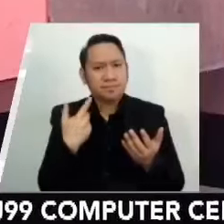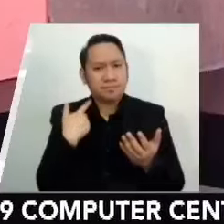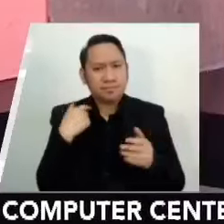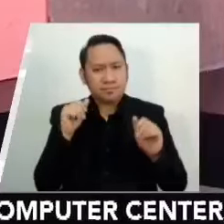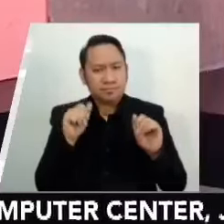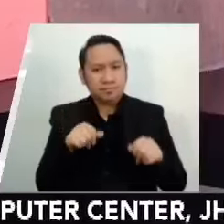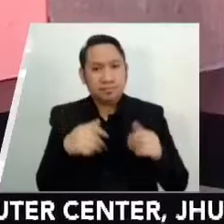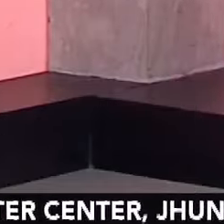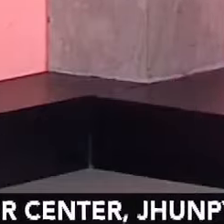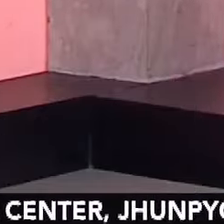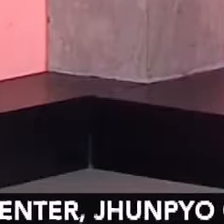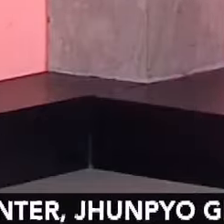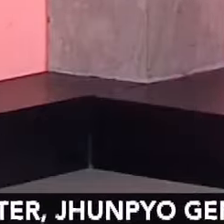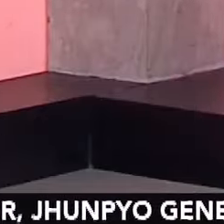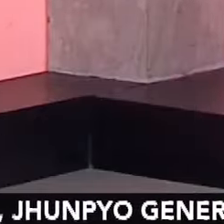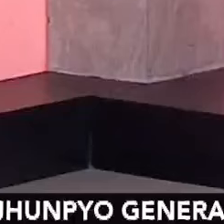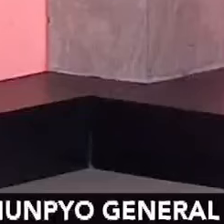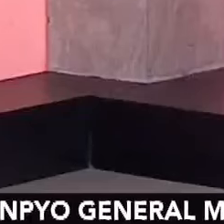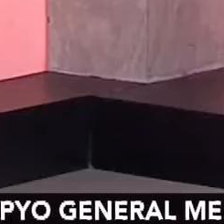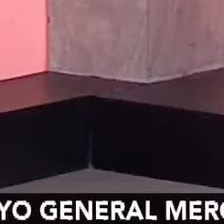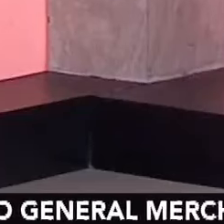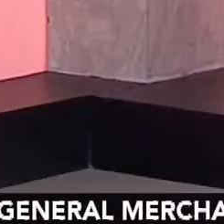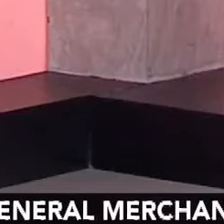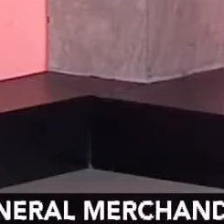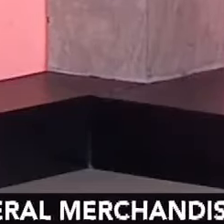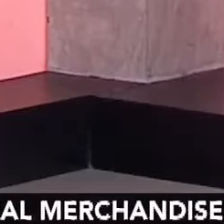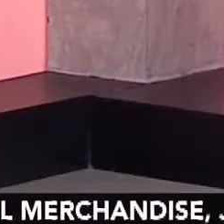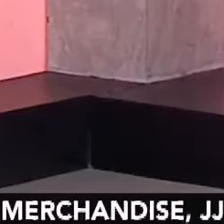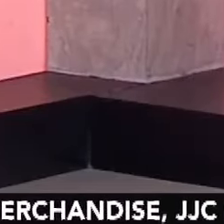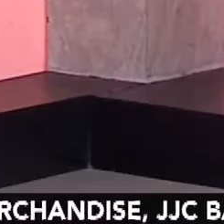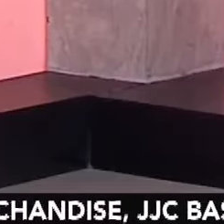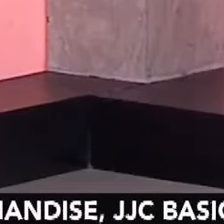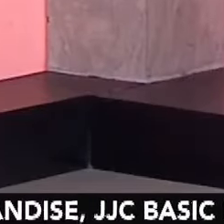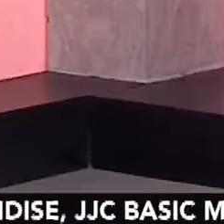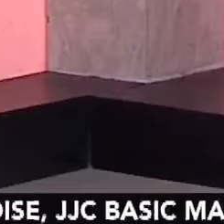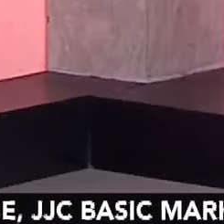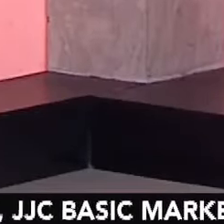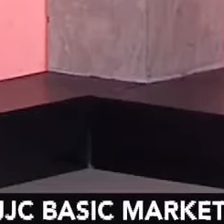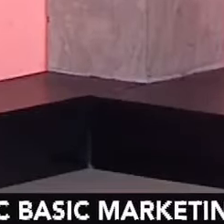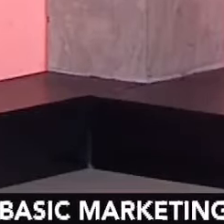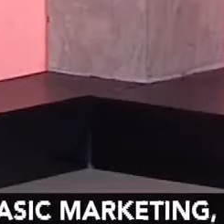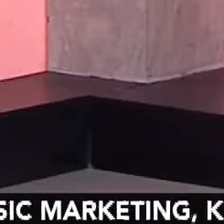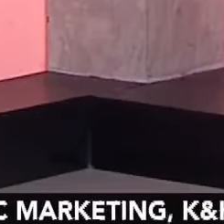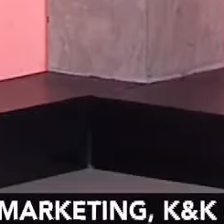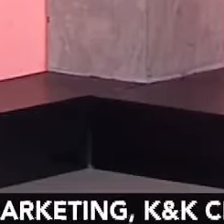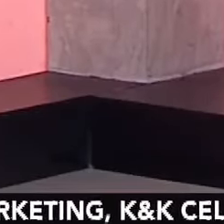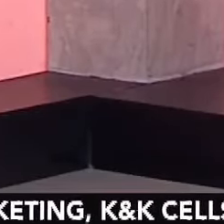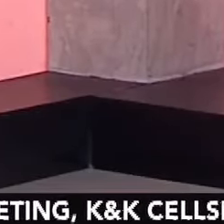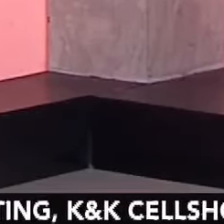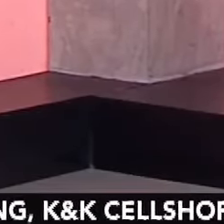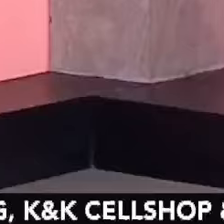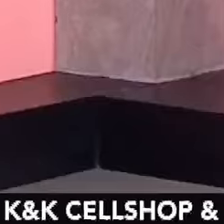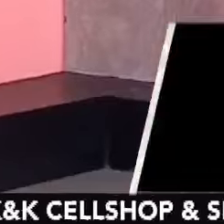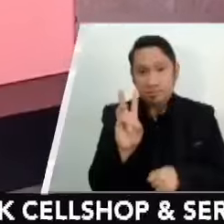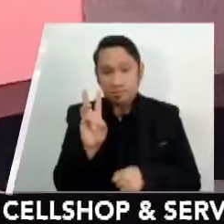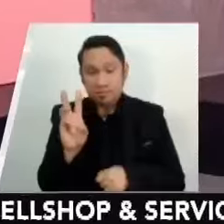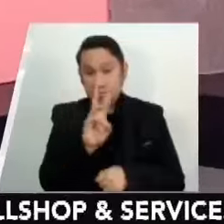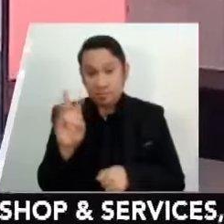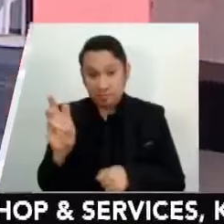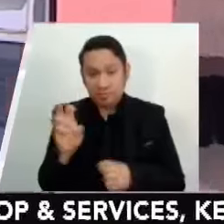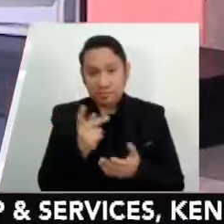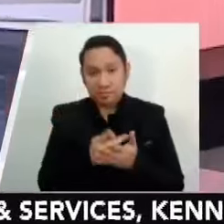150 pesos hanggang 175 pesos para sa mga domestic flight, 300 hanggang 600 pesos naman sa international